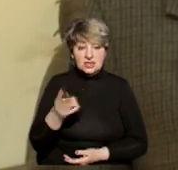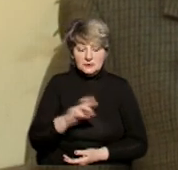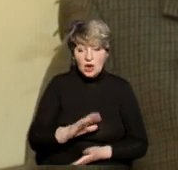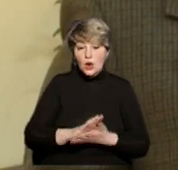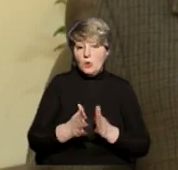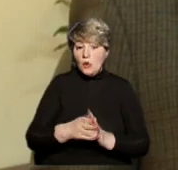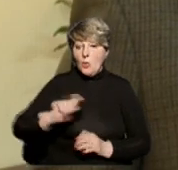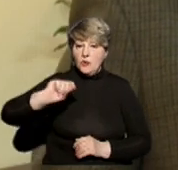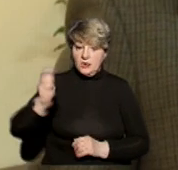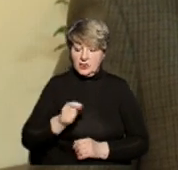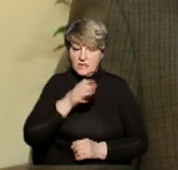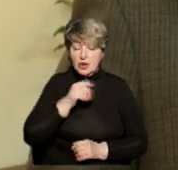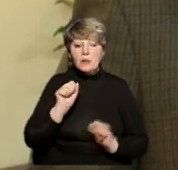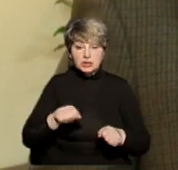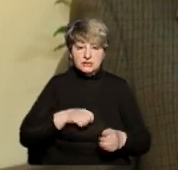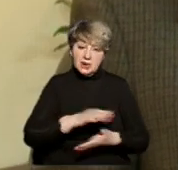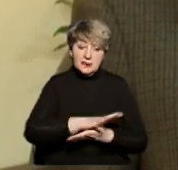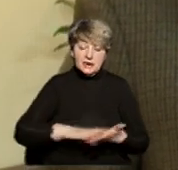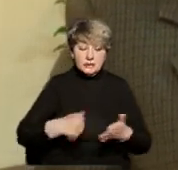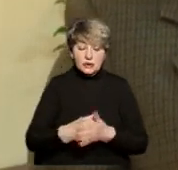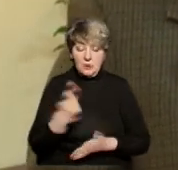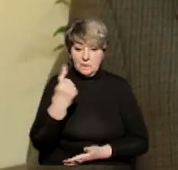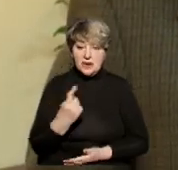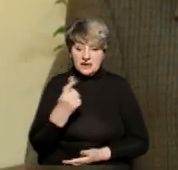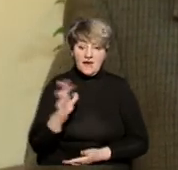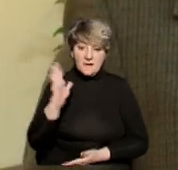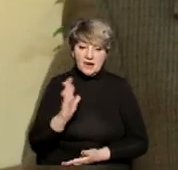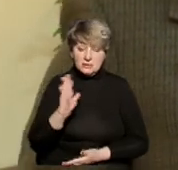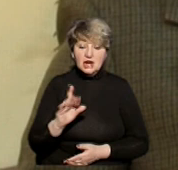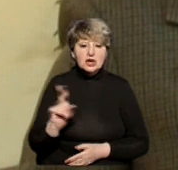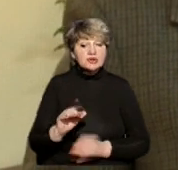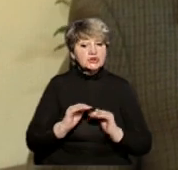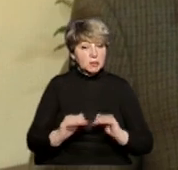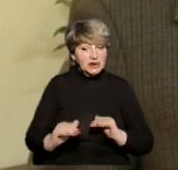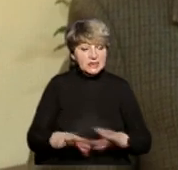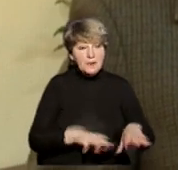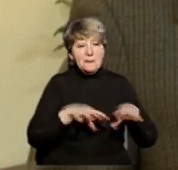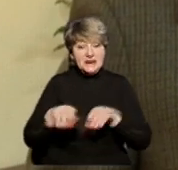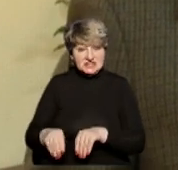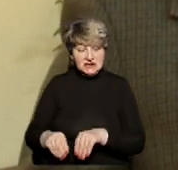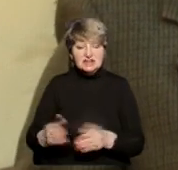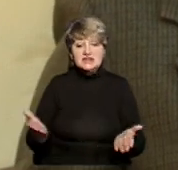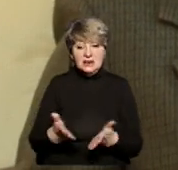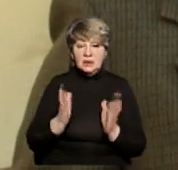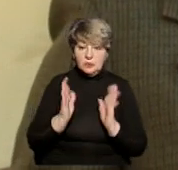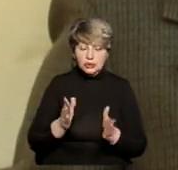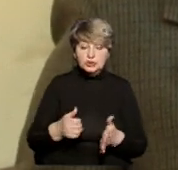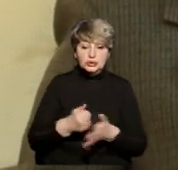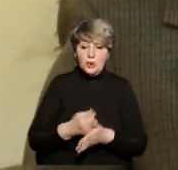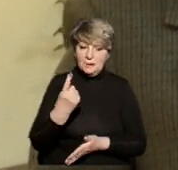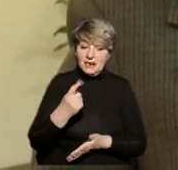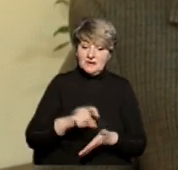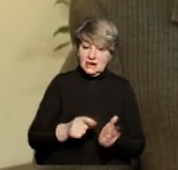умовах воєнного часу він може бути продовженим до 1 вересня. Що стосується дітей-переселенців, які будуть іти відповідно до першого класу в